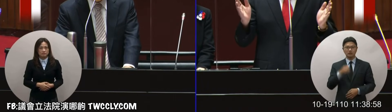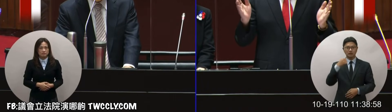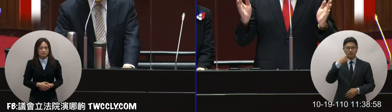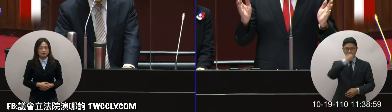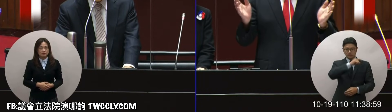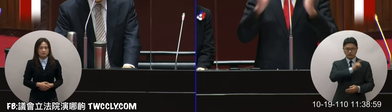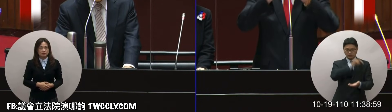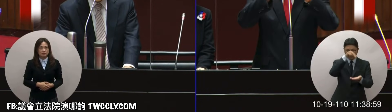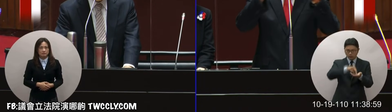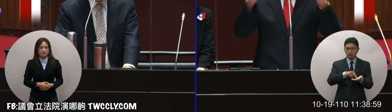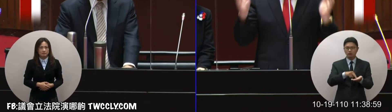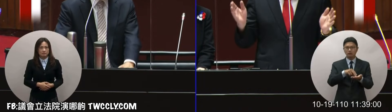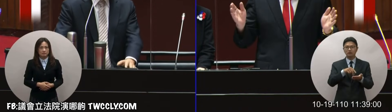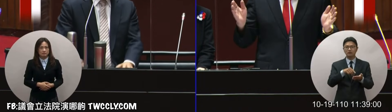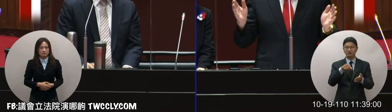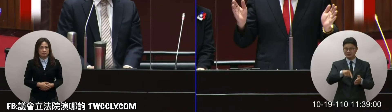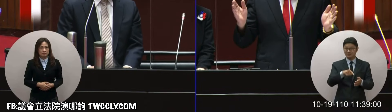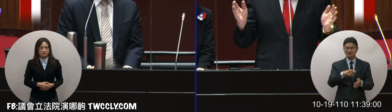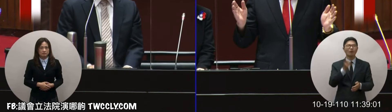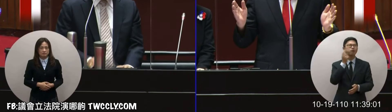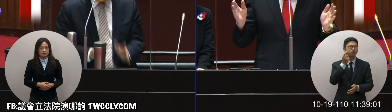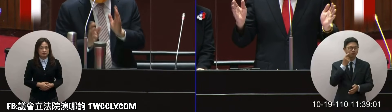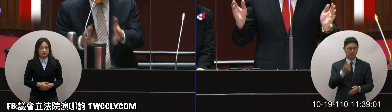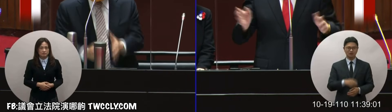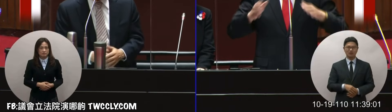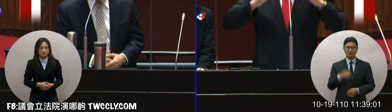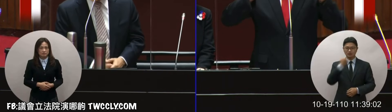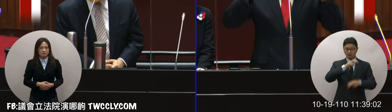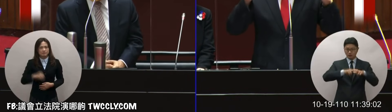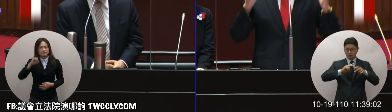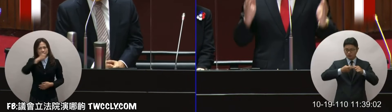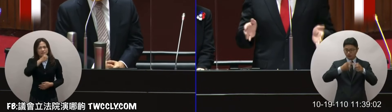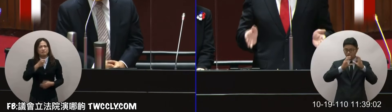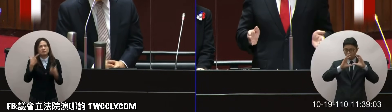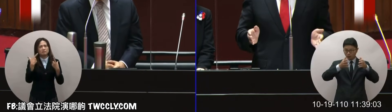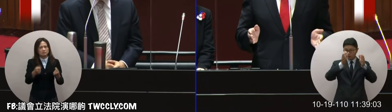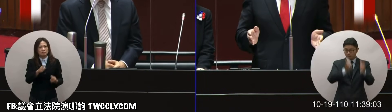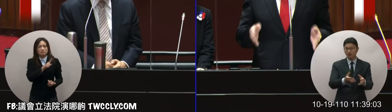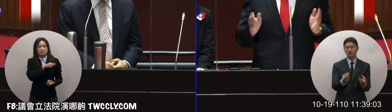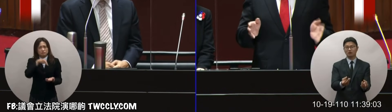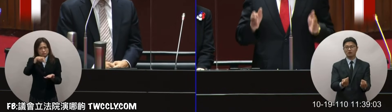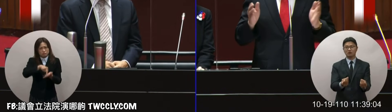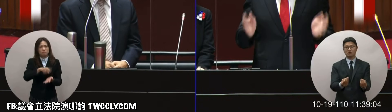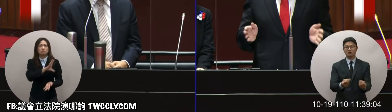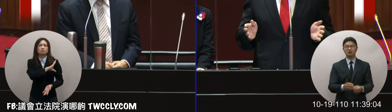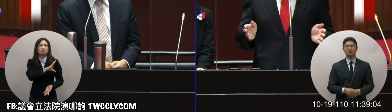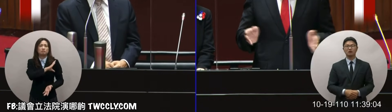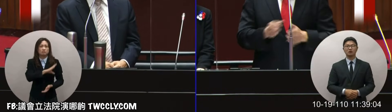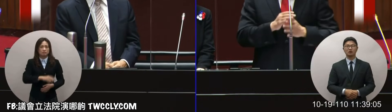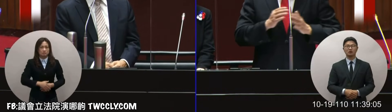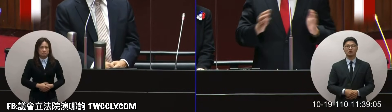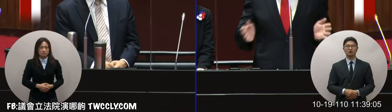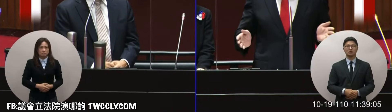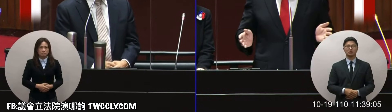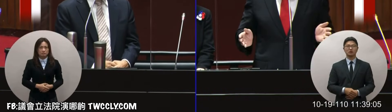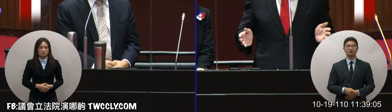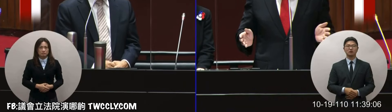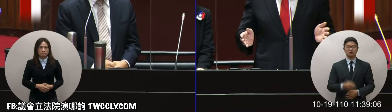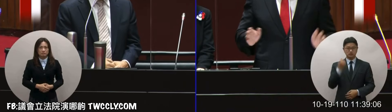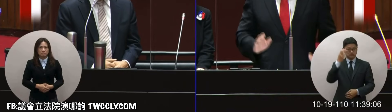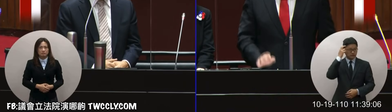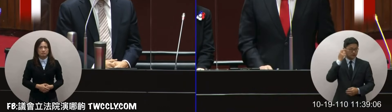假的，已经不要成立台湾共和国。 台湾已经是独立的国家。 所谓独台新宪法也不会制